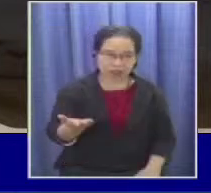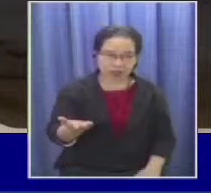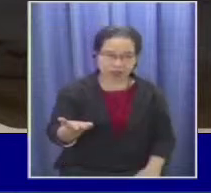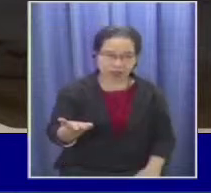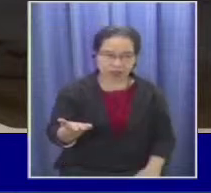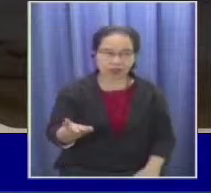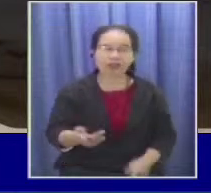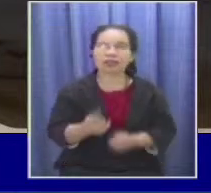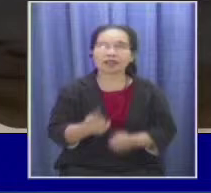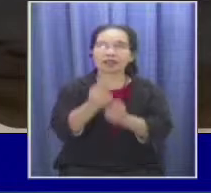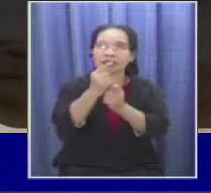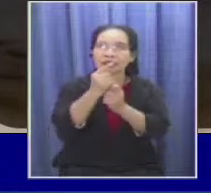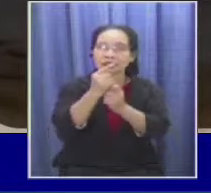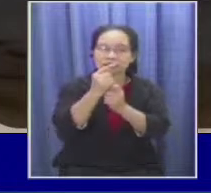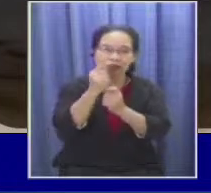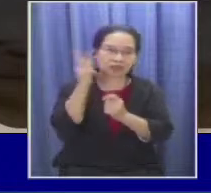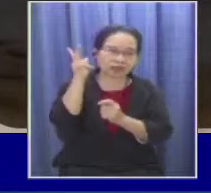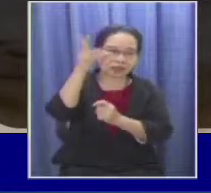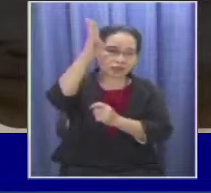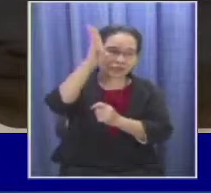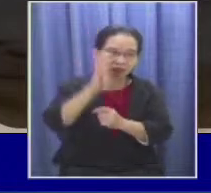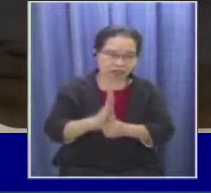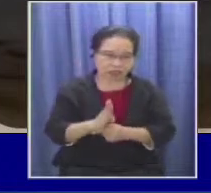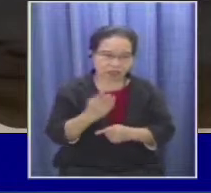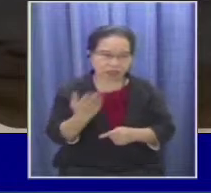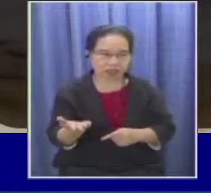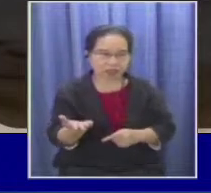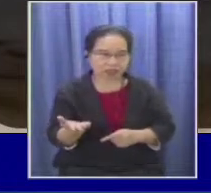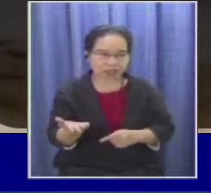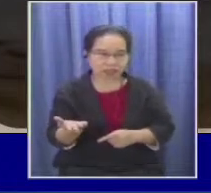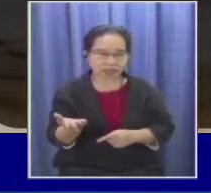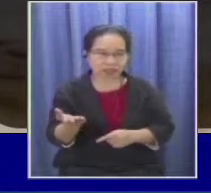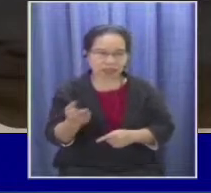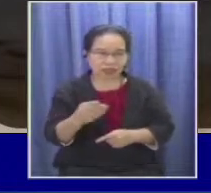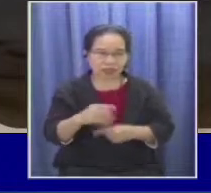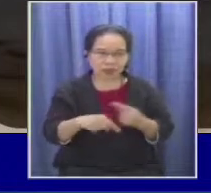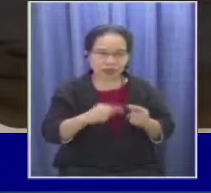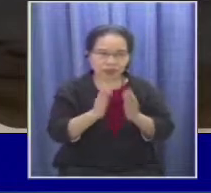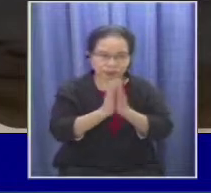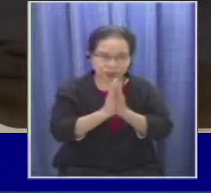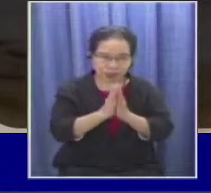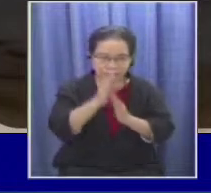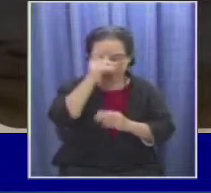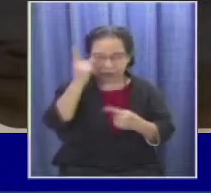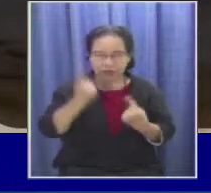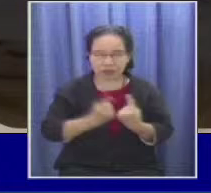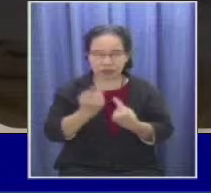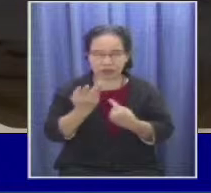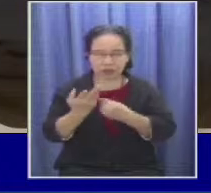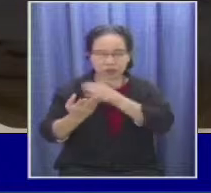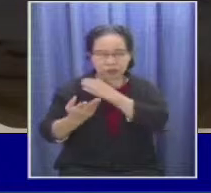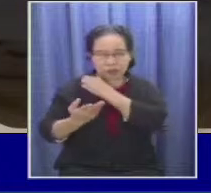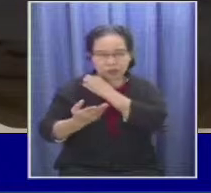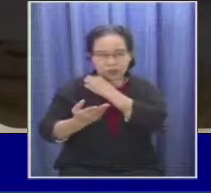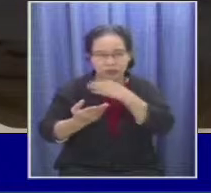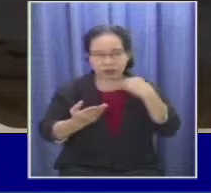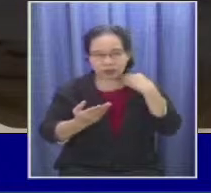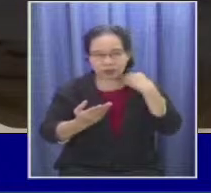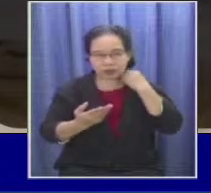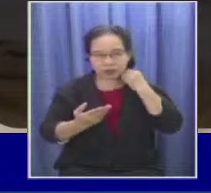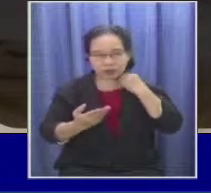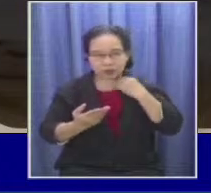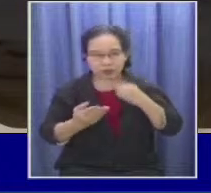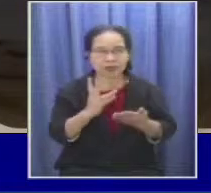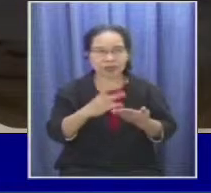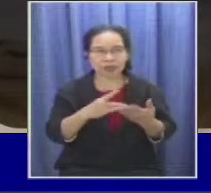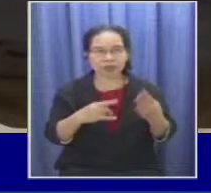wo no betumi afrɛ Awurade wo betumi abɔ mpae nya gidie ni anrehwemu sɛ mpae no a wo bɔ no wo Nyankopɔn